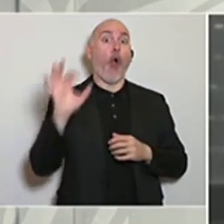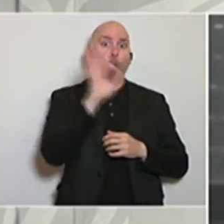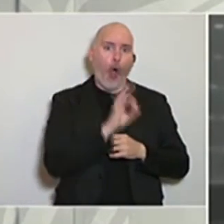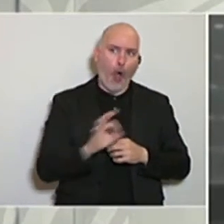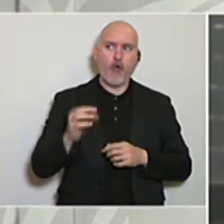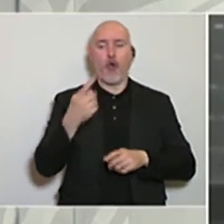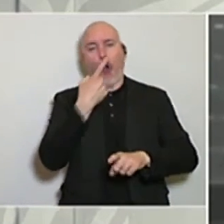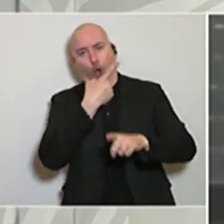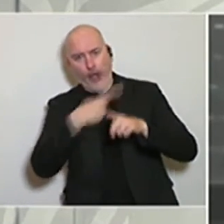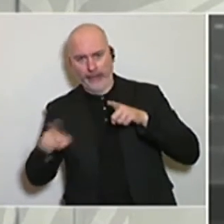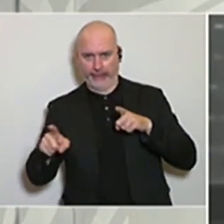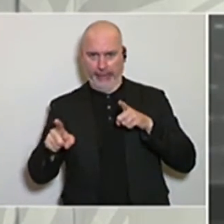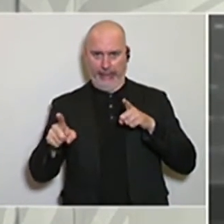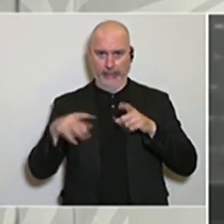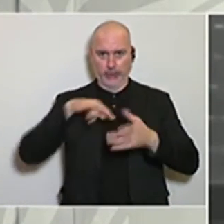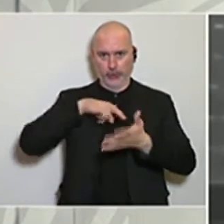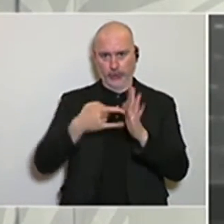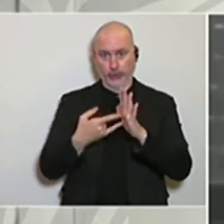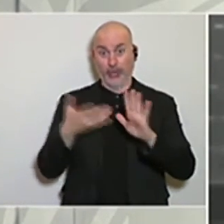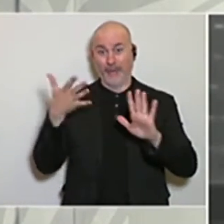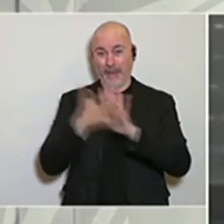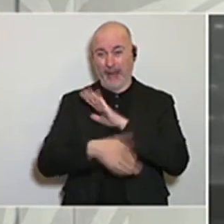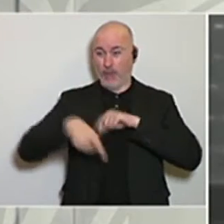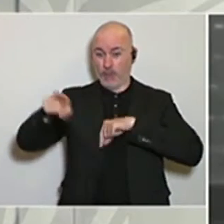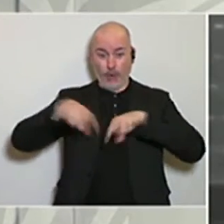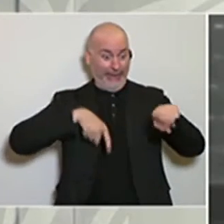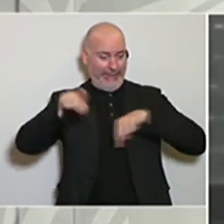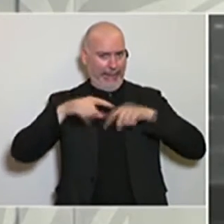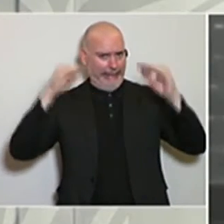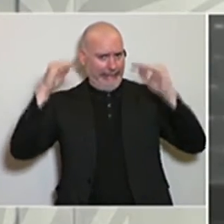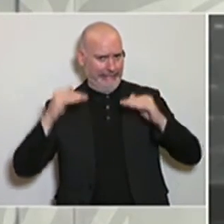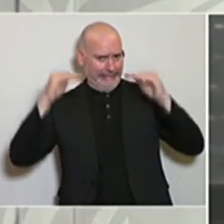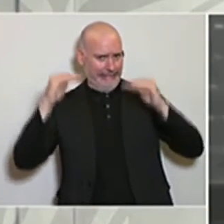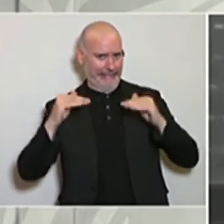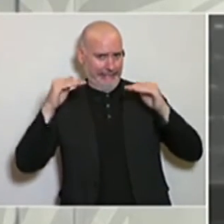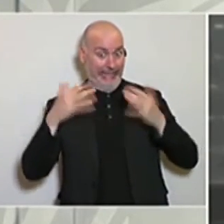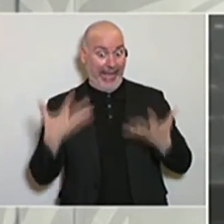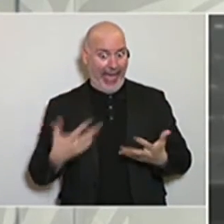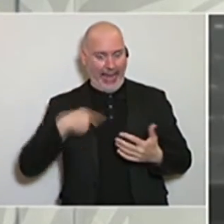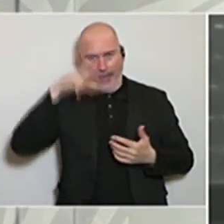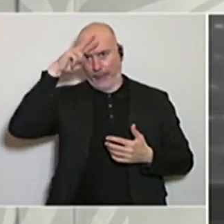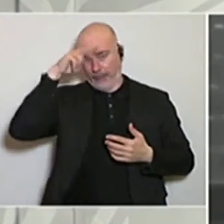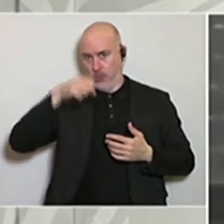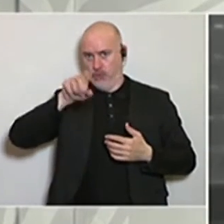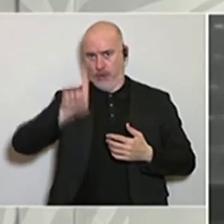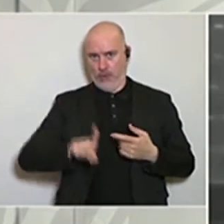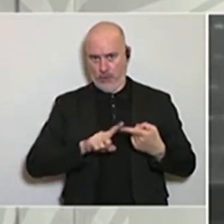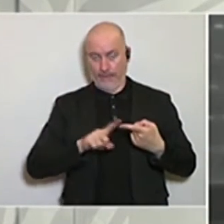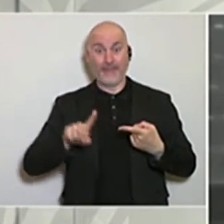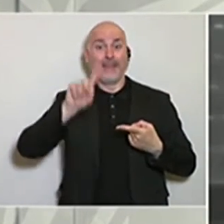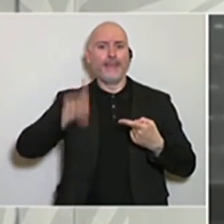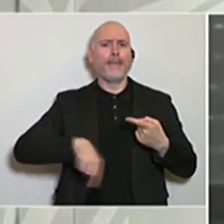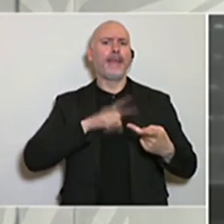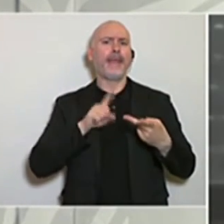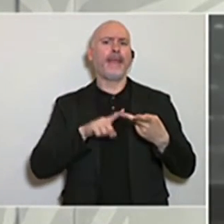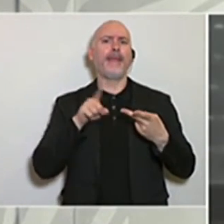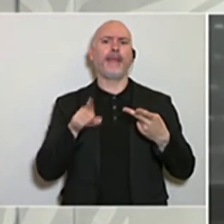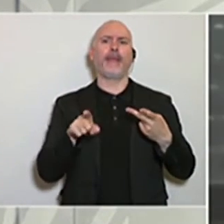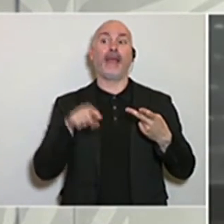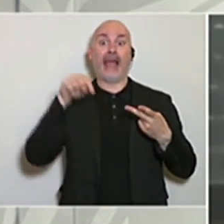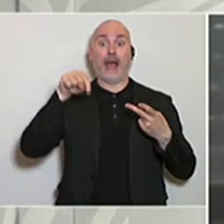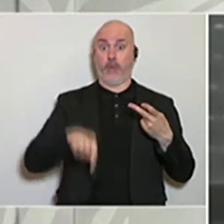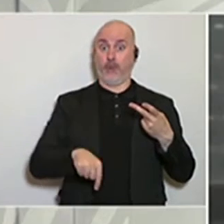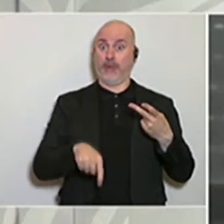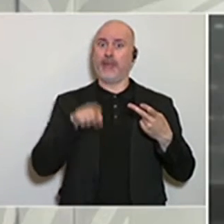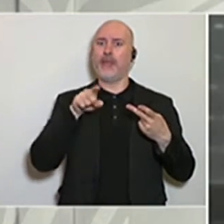alternatives de cara a restringir la mobilitat, que és ara mateix una mica el que més preocupa. I d'altra banda, vostès que